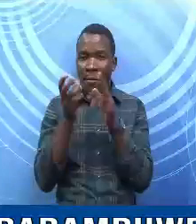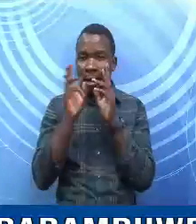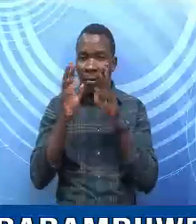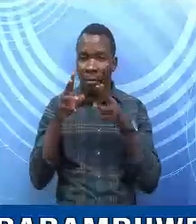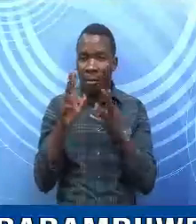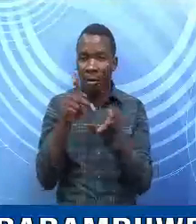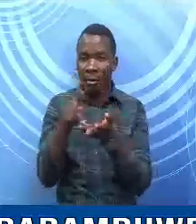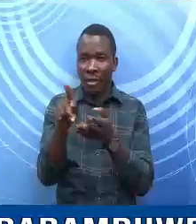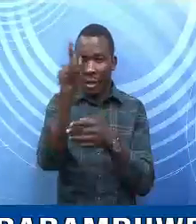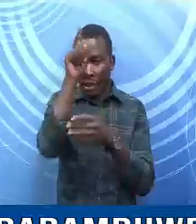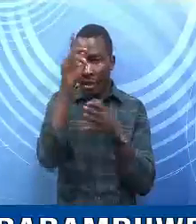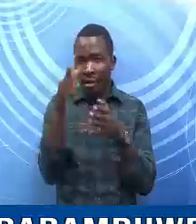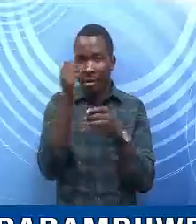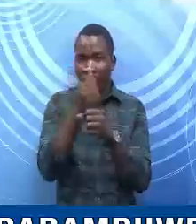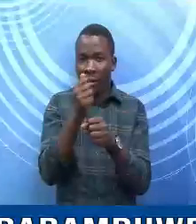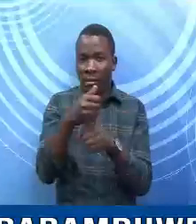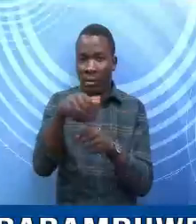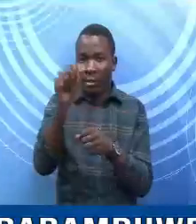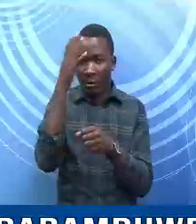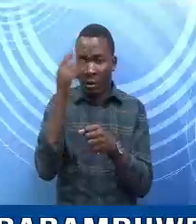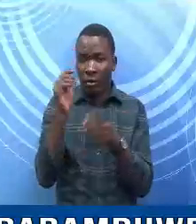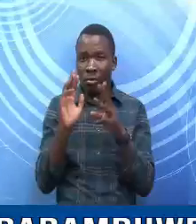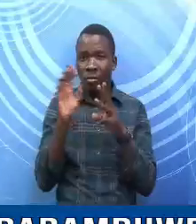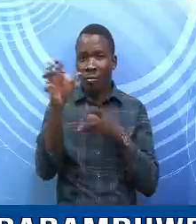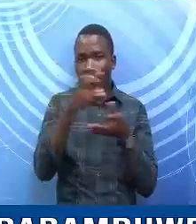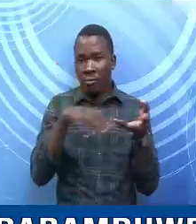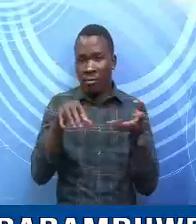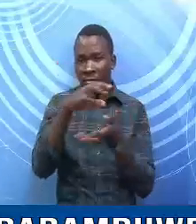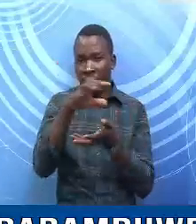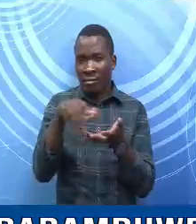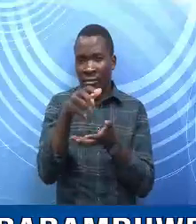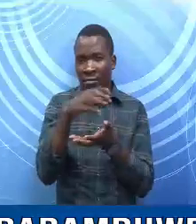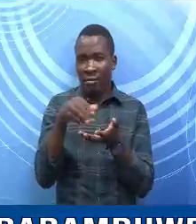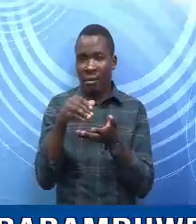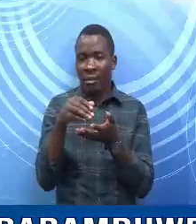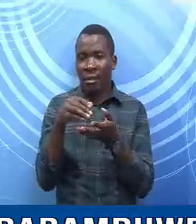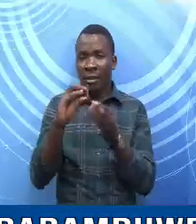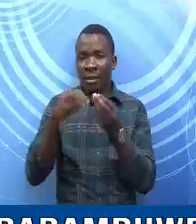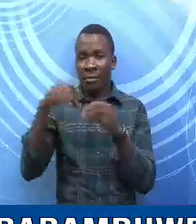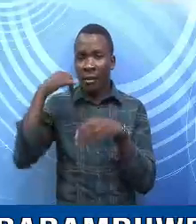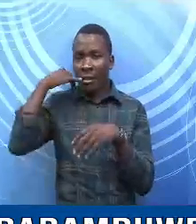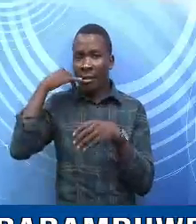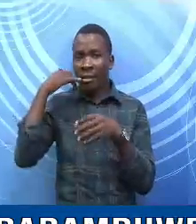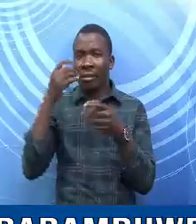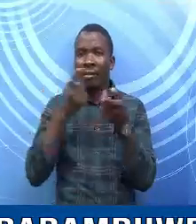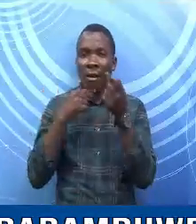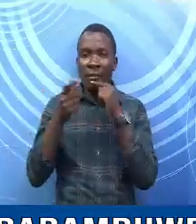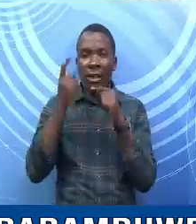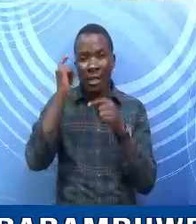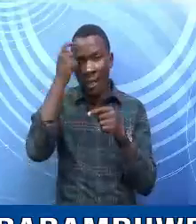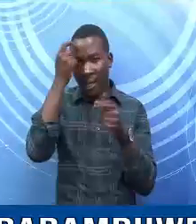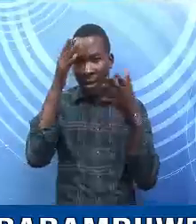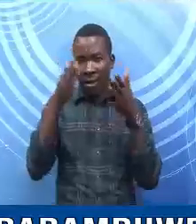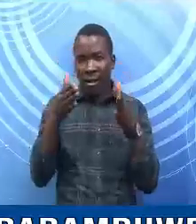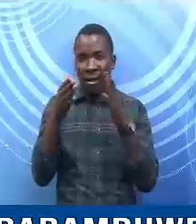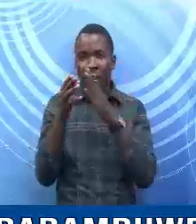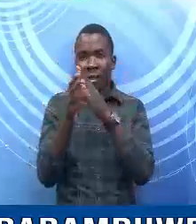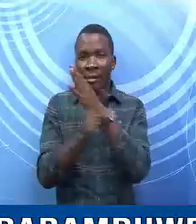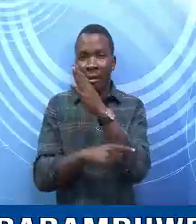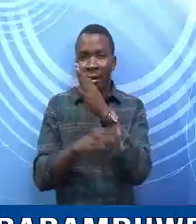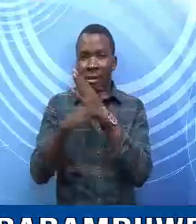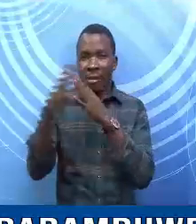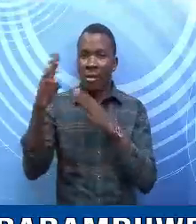abaturage bahakoze kuko bari mu gihirahiro. Ku murongo wa telefone twavuganye na guverineri w'intara y'Uburengerazuba Munyentwari Alphonse kuri iki kibazo, yavuze ko